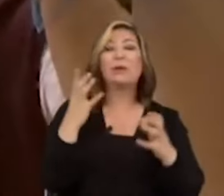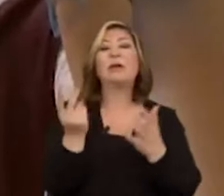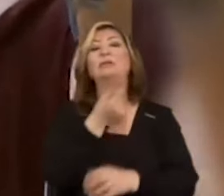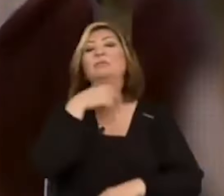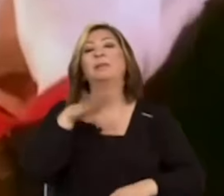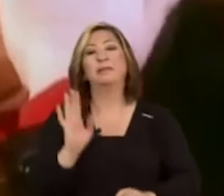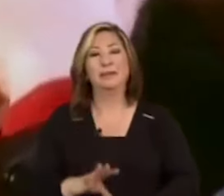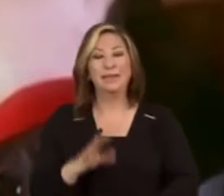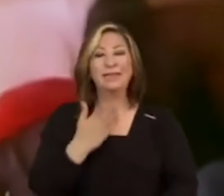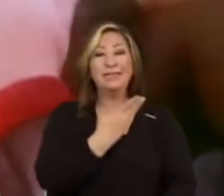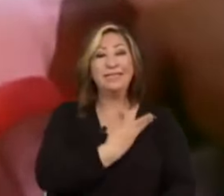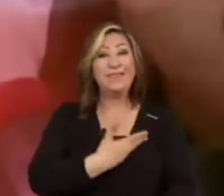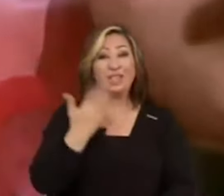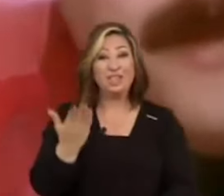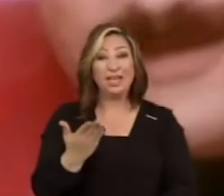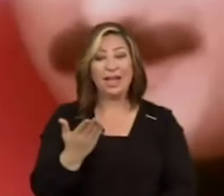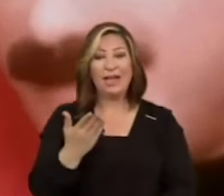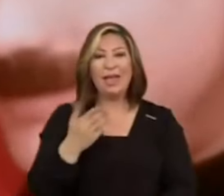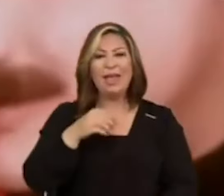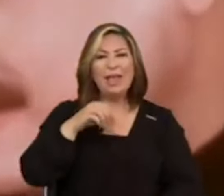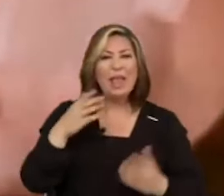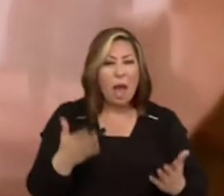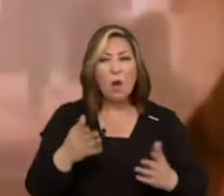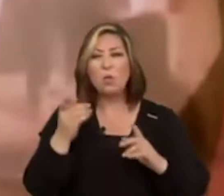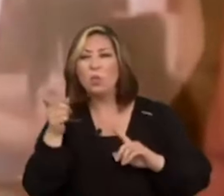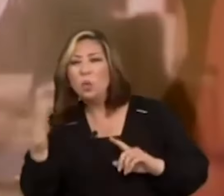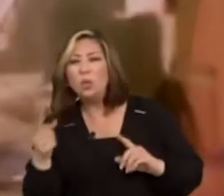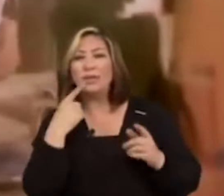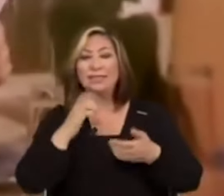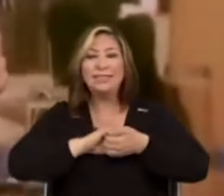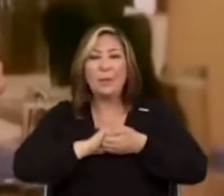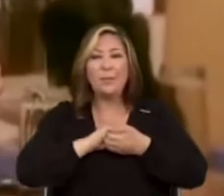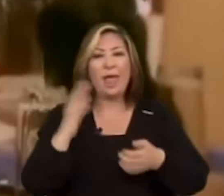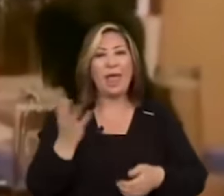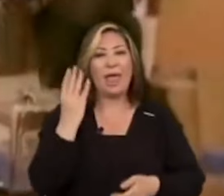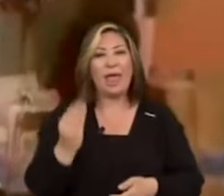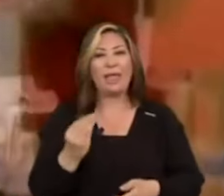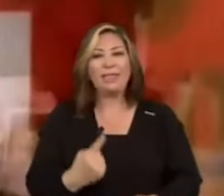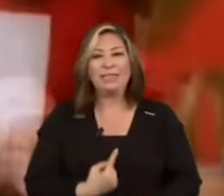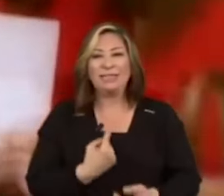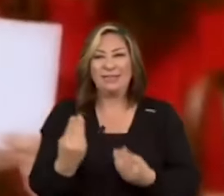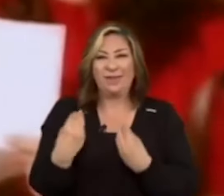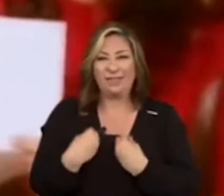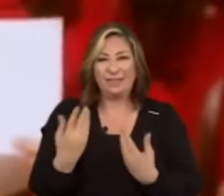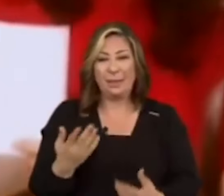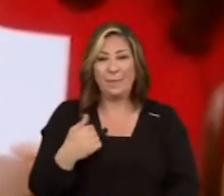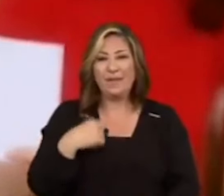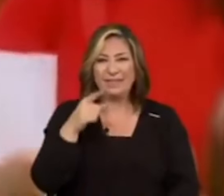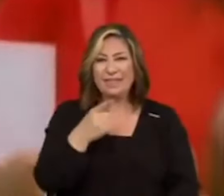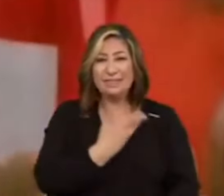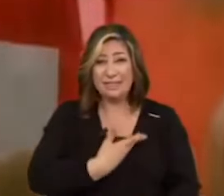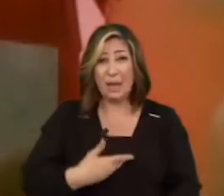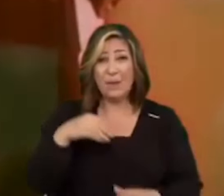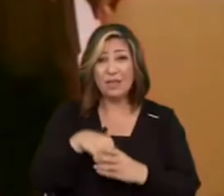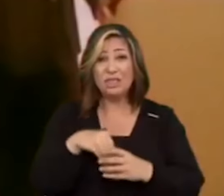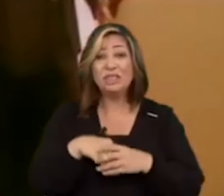dikkatlerimizden kaçmamıştı. Sevdiceğine yağlı yuğlu hitap edişinle samimiyetini en iyi şekilde hissettirdin bizlere. Ben seni